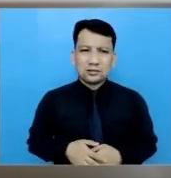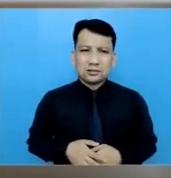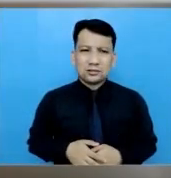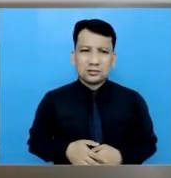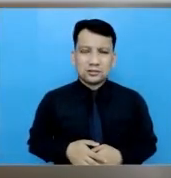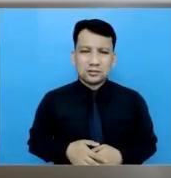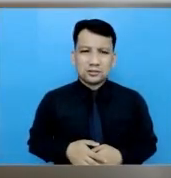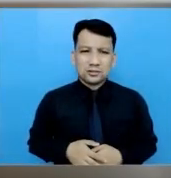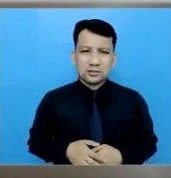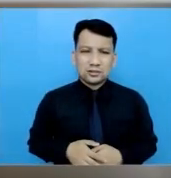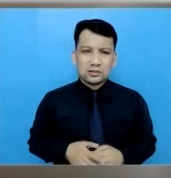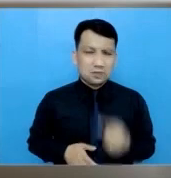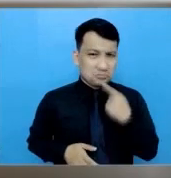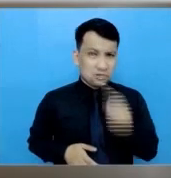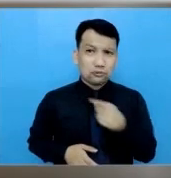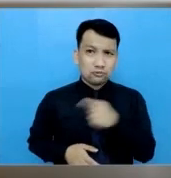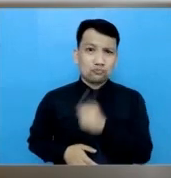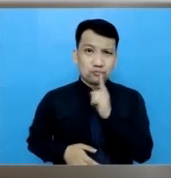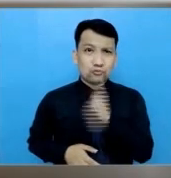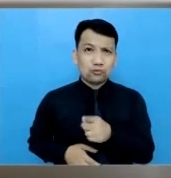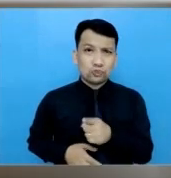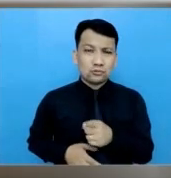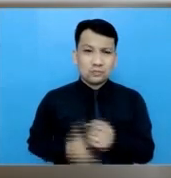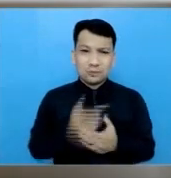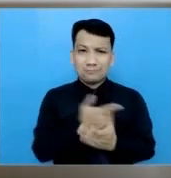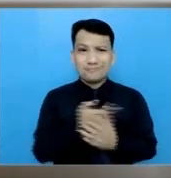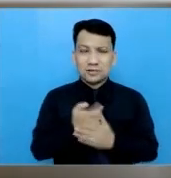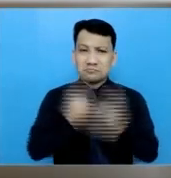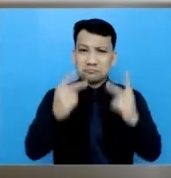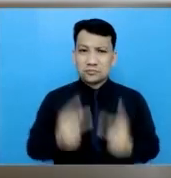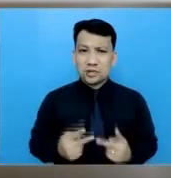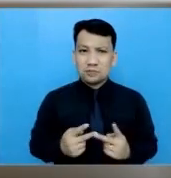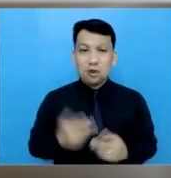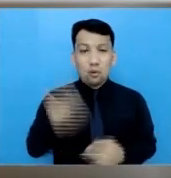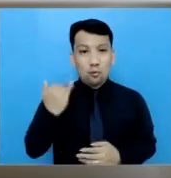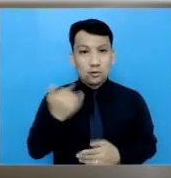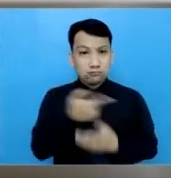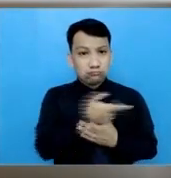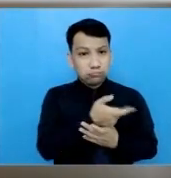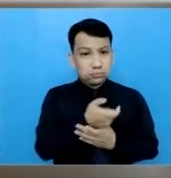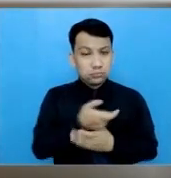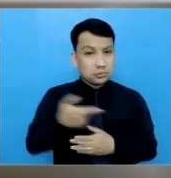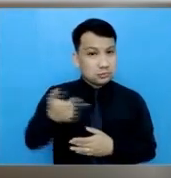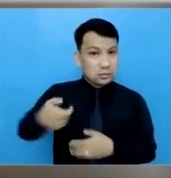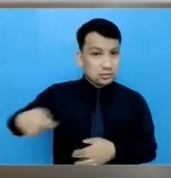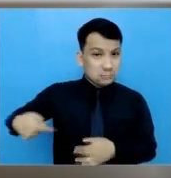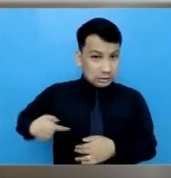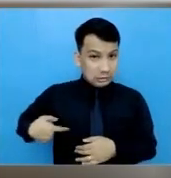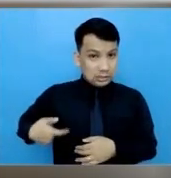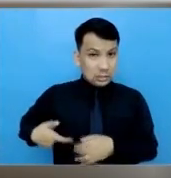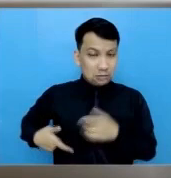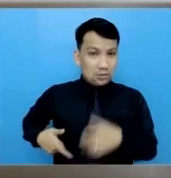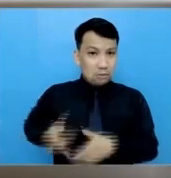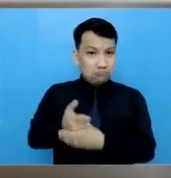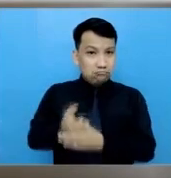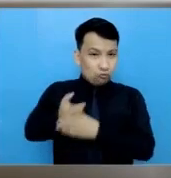Talagang ano talaga siya na pumatay ng tao? Kasi pag tutok ng baril sa giliran ng anak ko, talagang pinutok ko